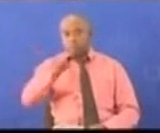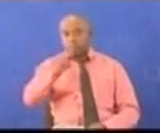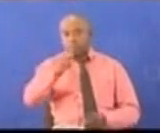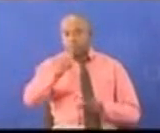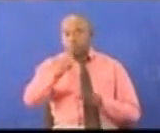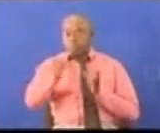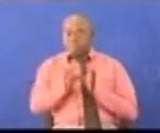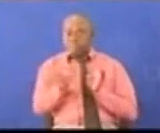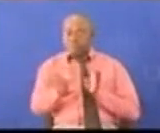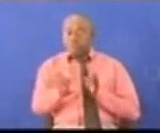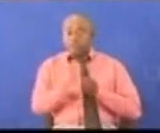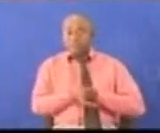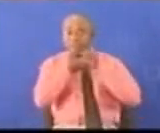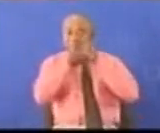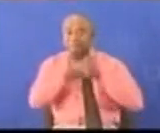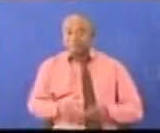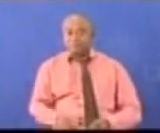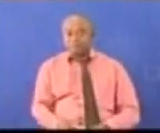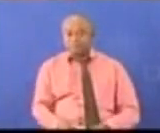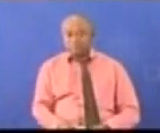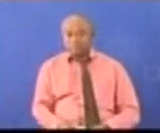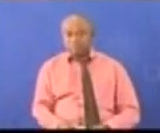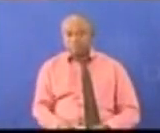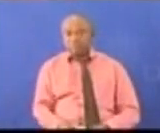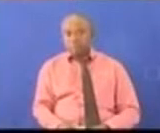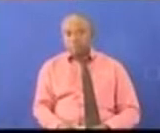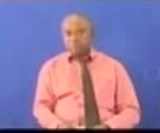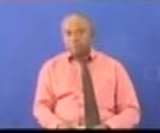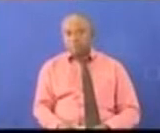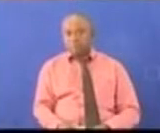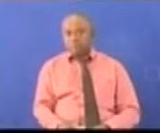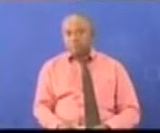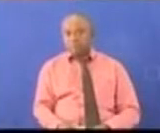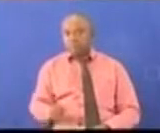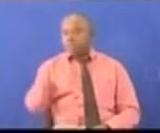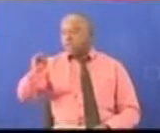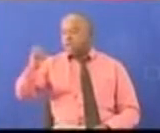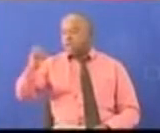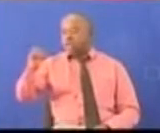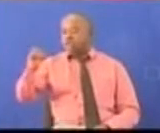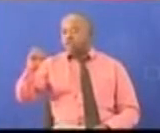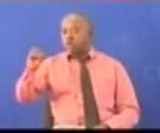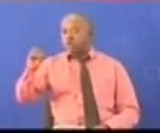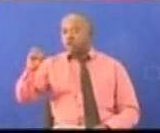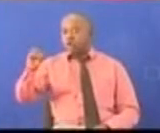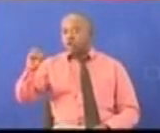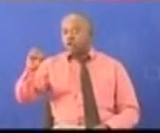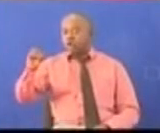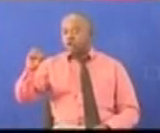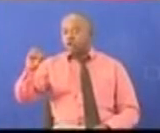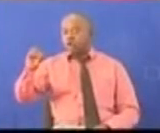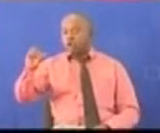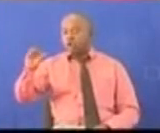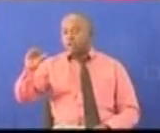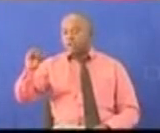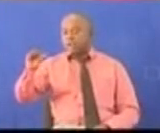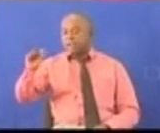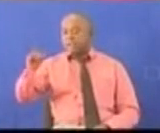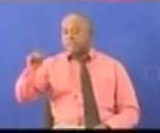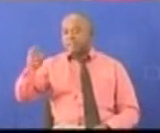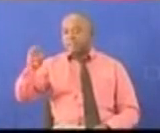Madam Simkhita Shosane, Executive Assistant, na Madam Na